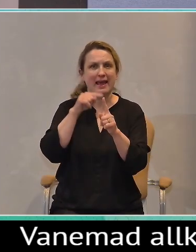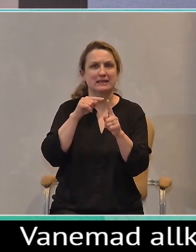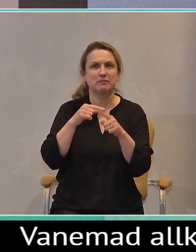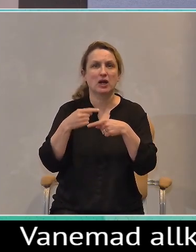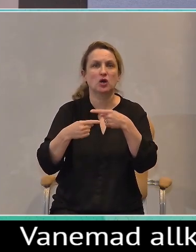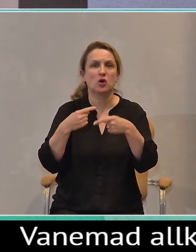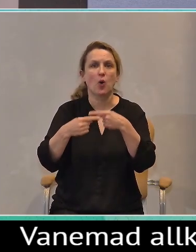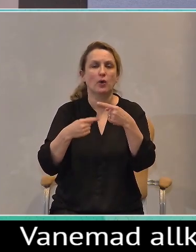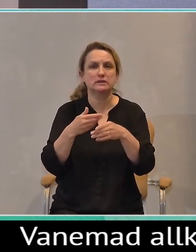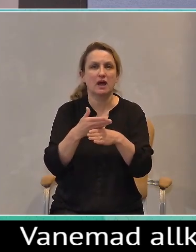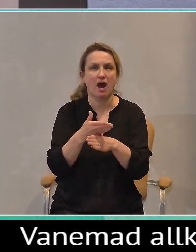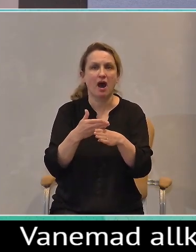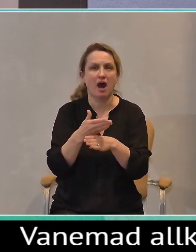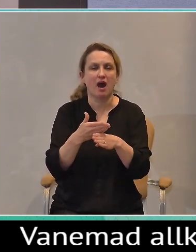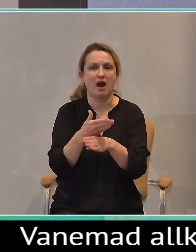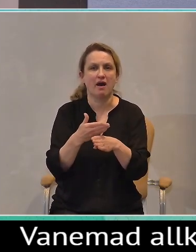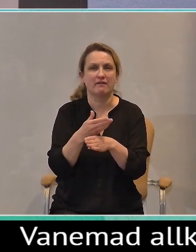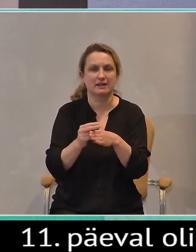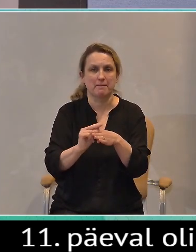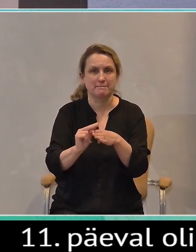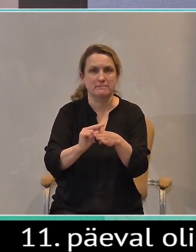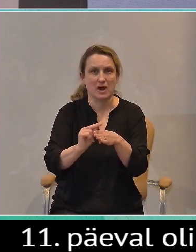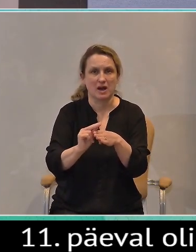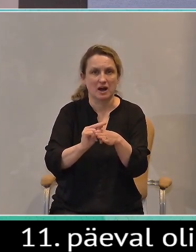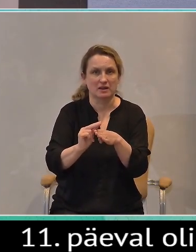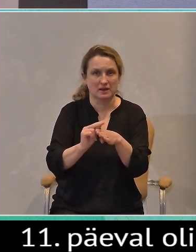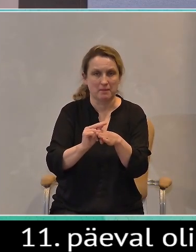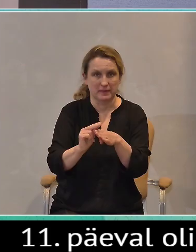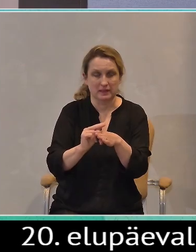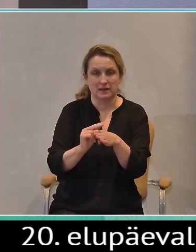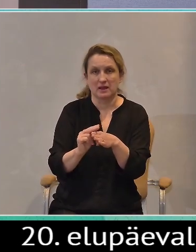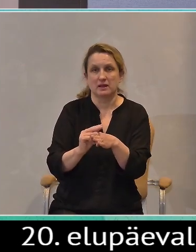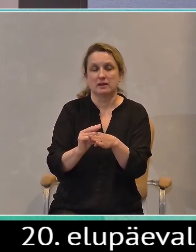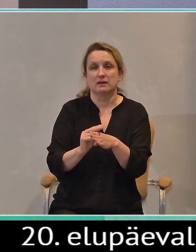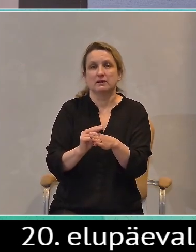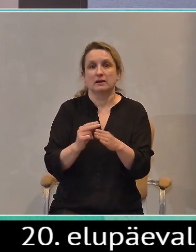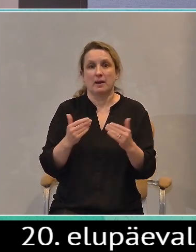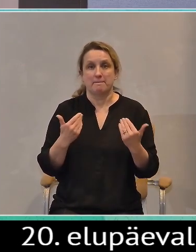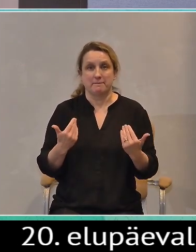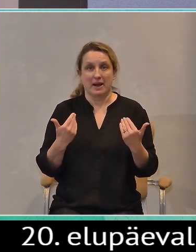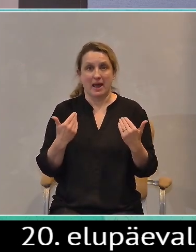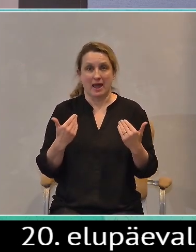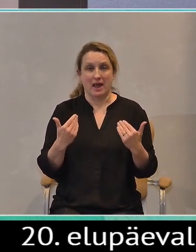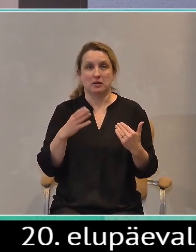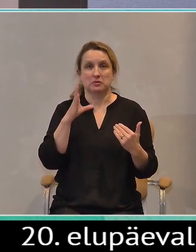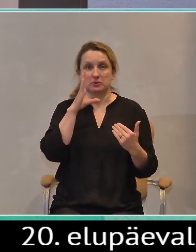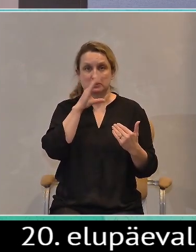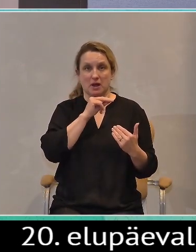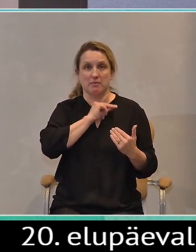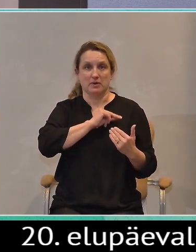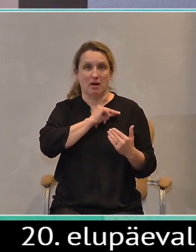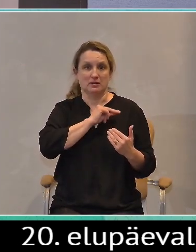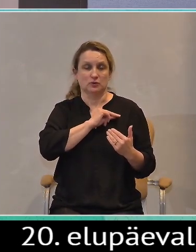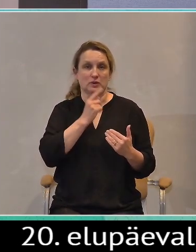sügavate haavande parandamine selle ravi abil. Ja praegu siis saame tõesti seda kasutada